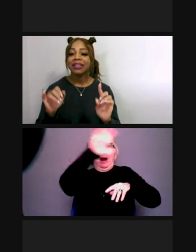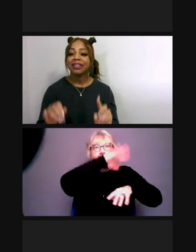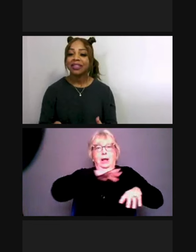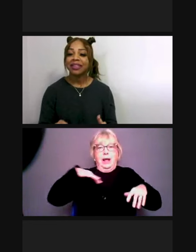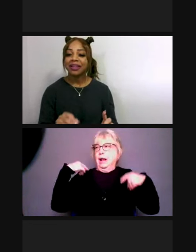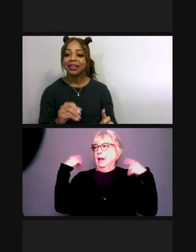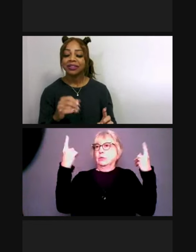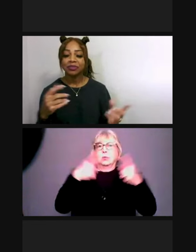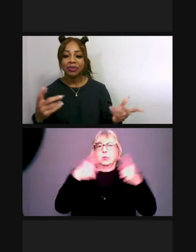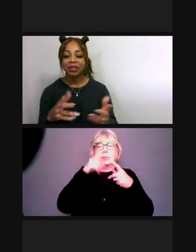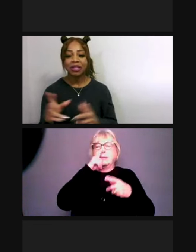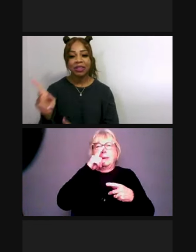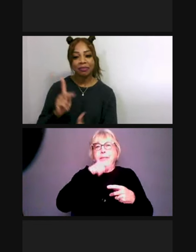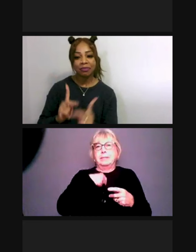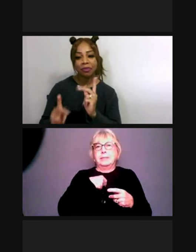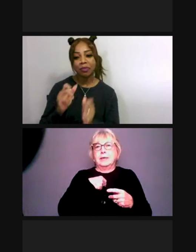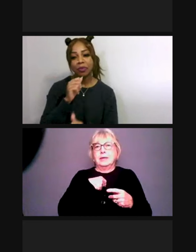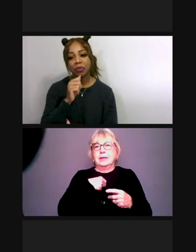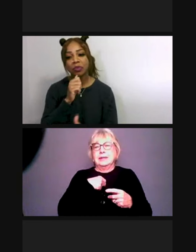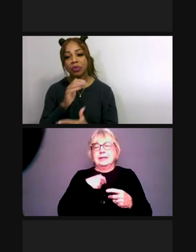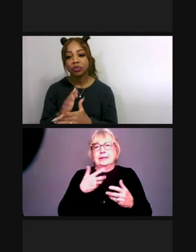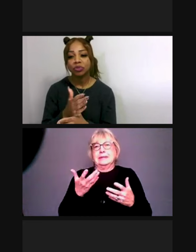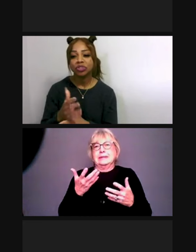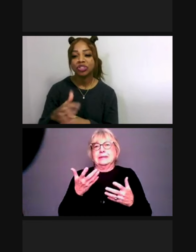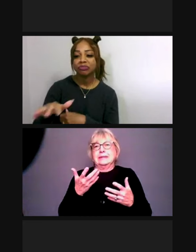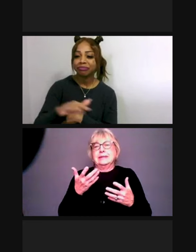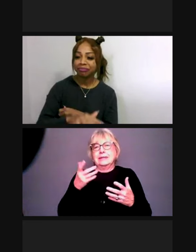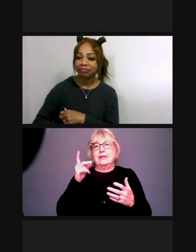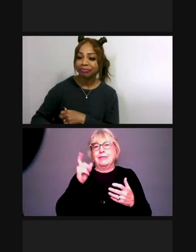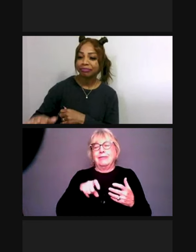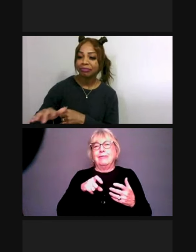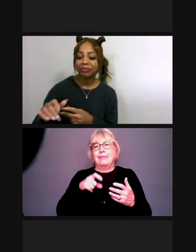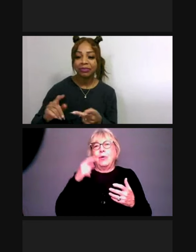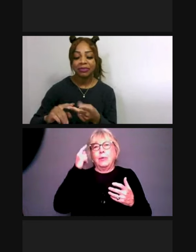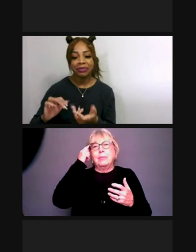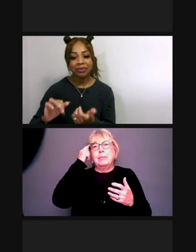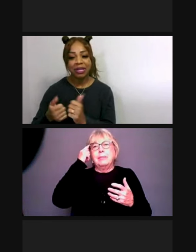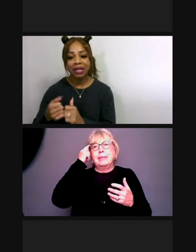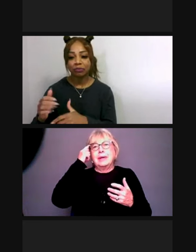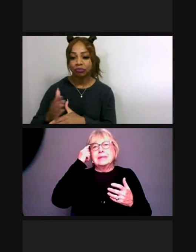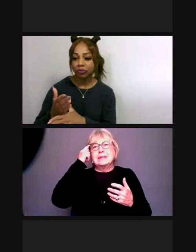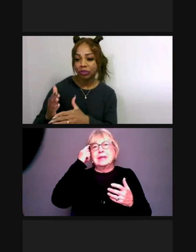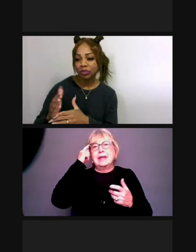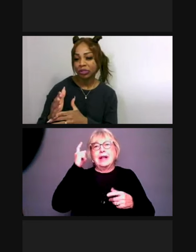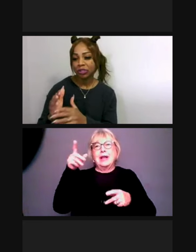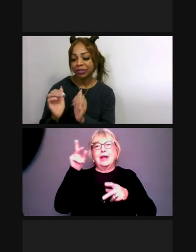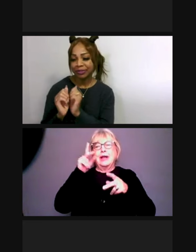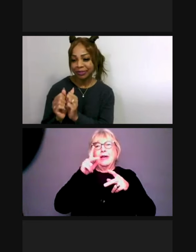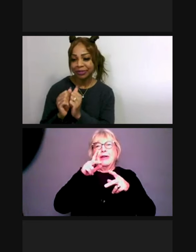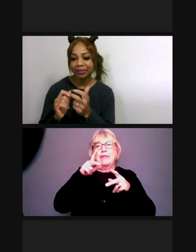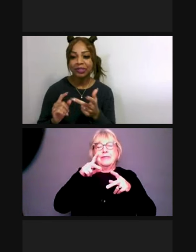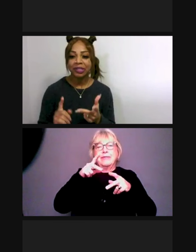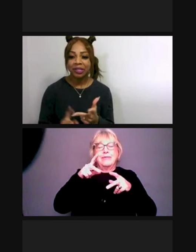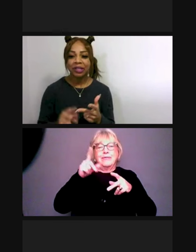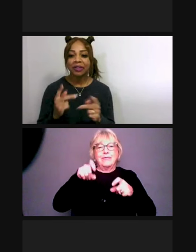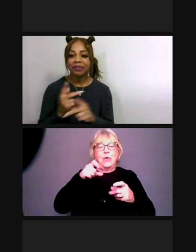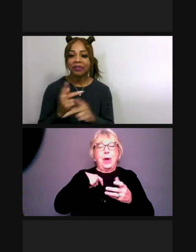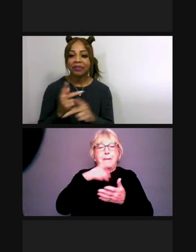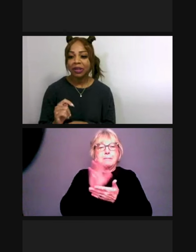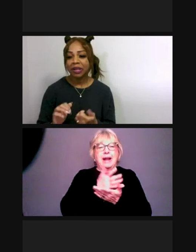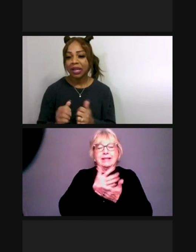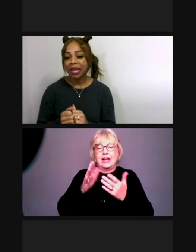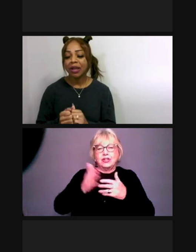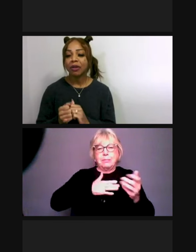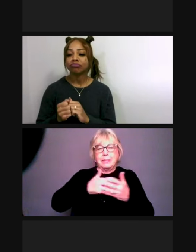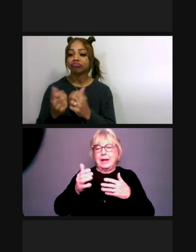Et c'est quelque chose qu'il faut penser aussi aux gens avec qui vous allez partager l'espace et comment vous